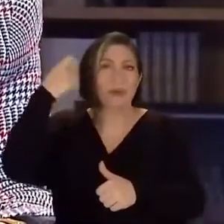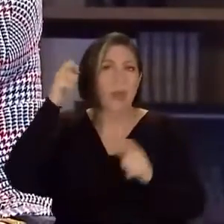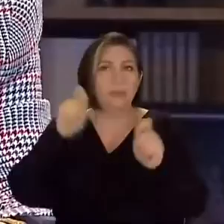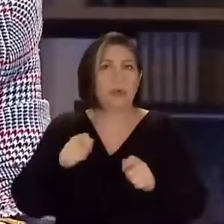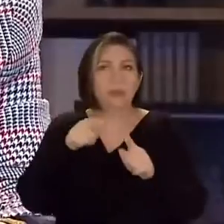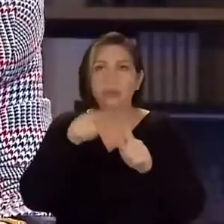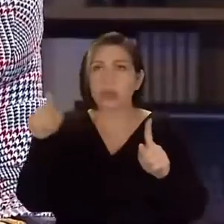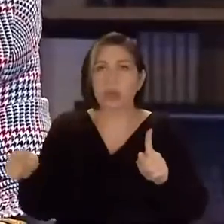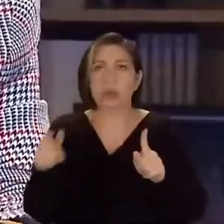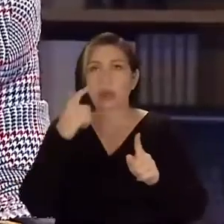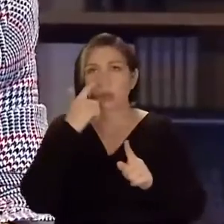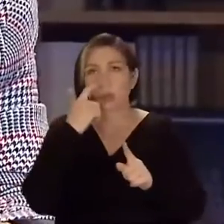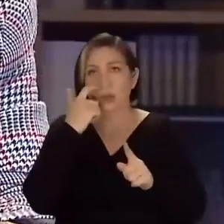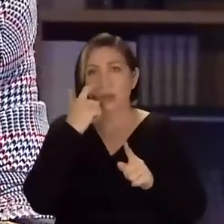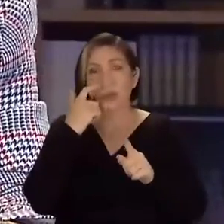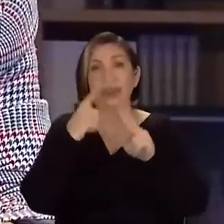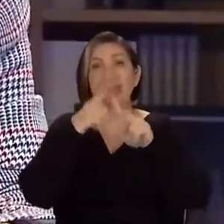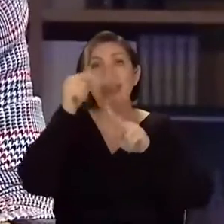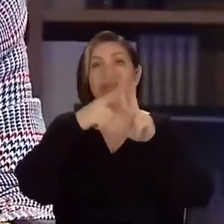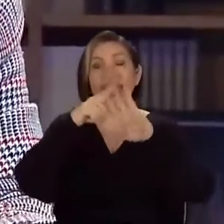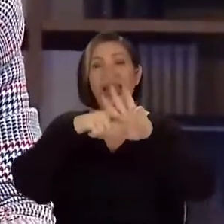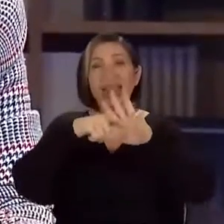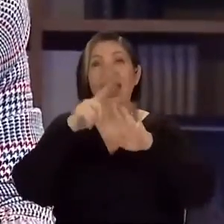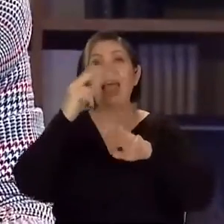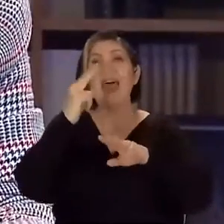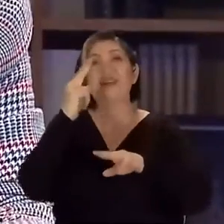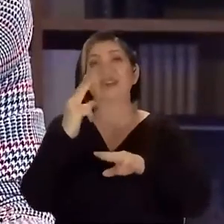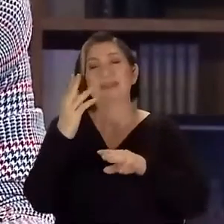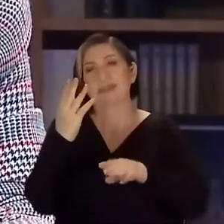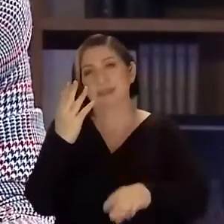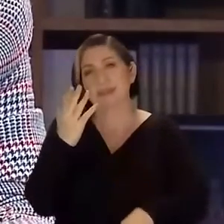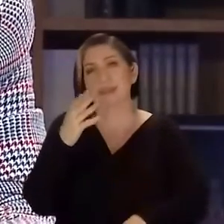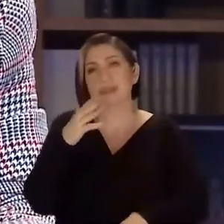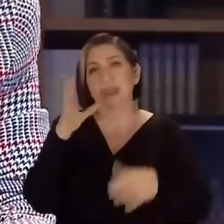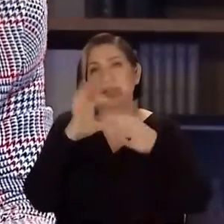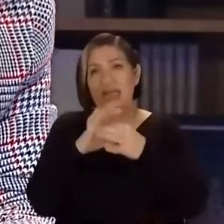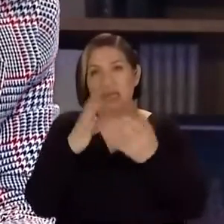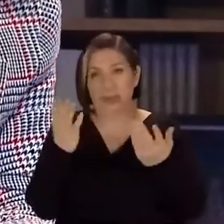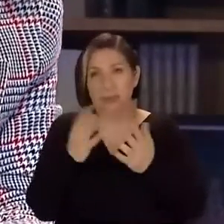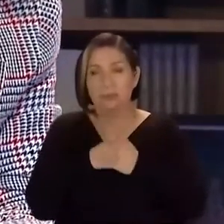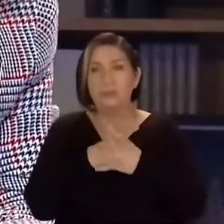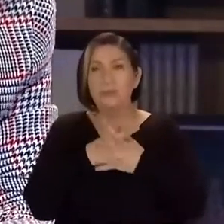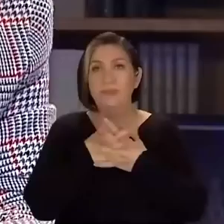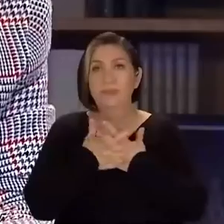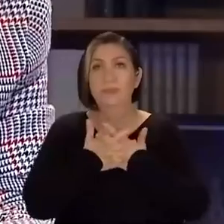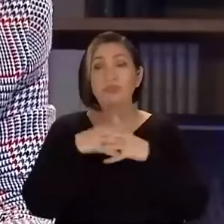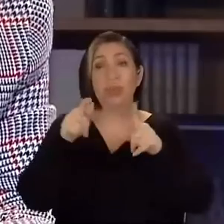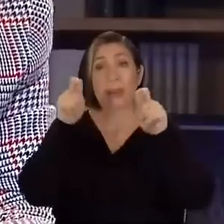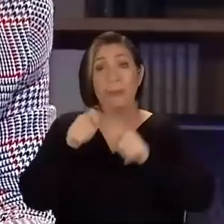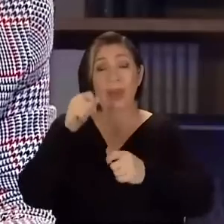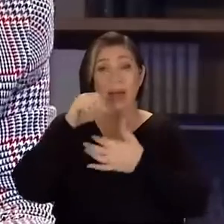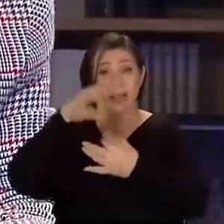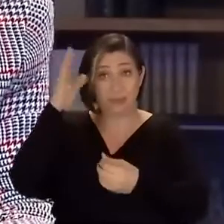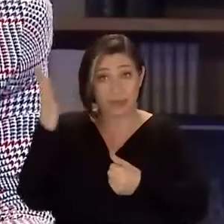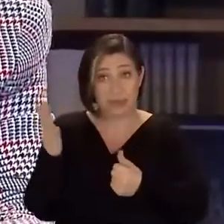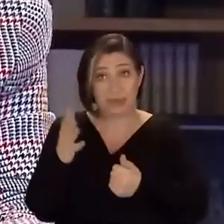yaptırttı bugüne kadar. Bunu şeyde 9/11'dan sonra da gördük. Ne saçma sapan filmler yapıldı canım 9/11'la ilgili. Yani bunları yapabilen bir